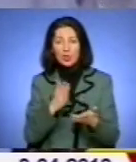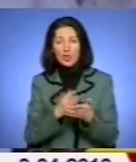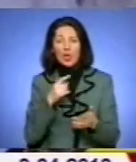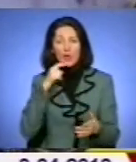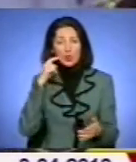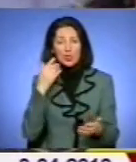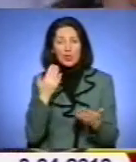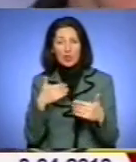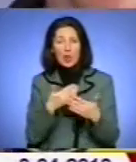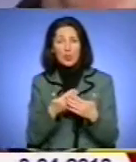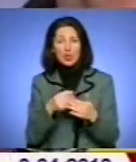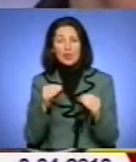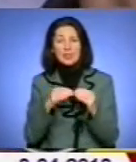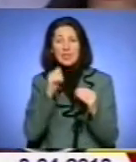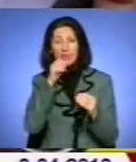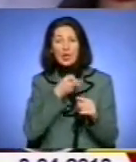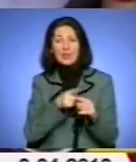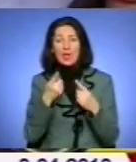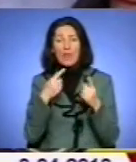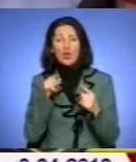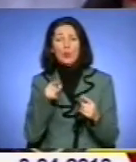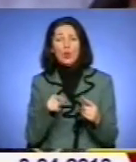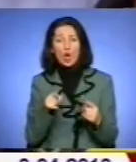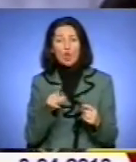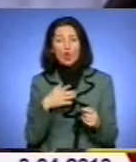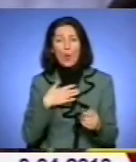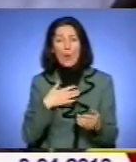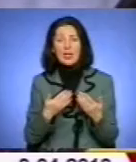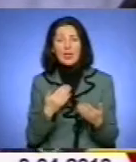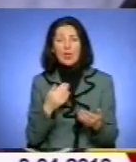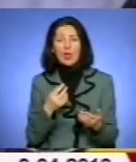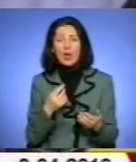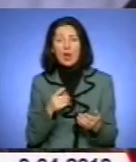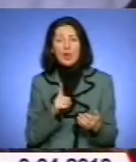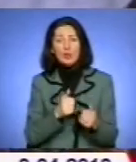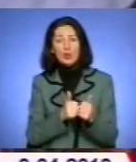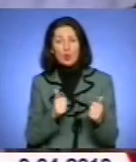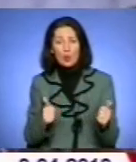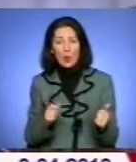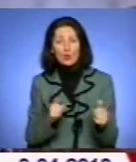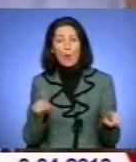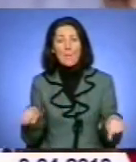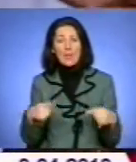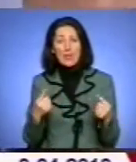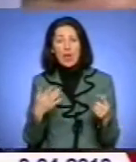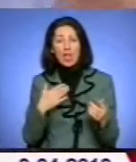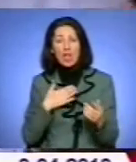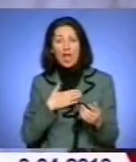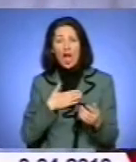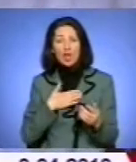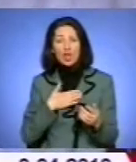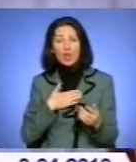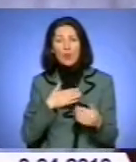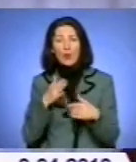років. І це говорить про те, що ми нібито чимось поступаємо, щоб піднімати